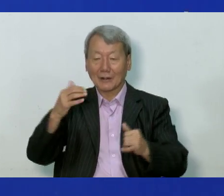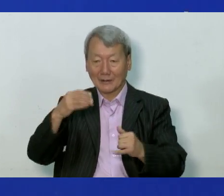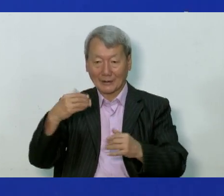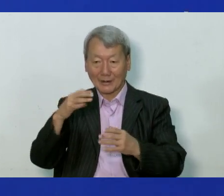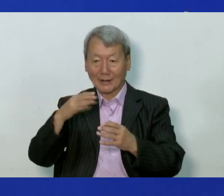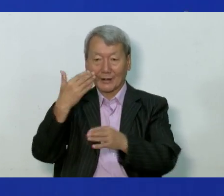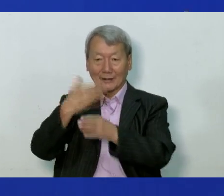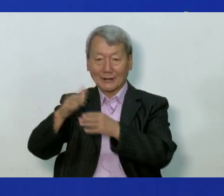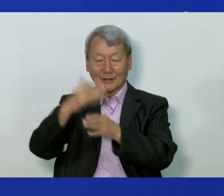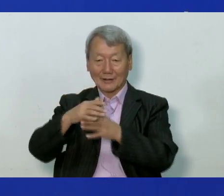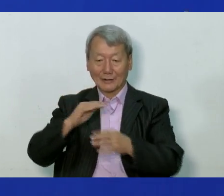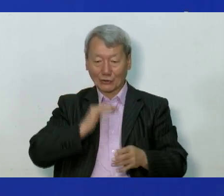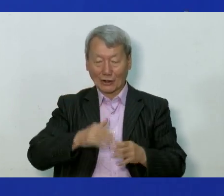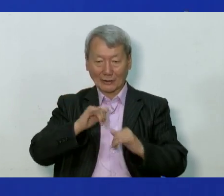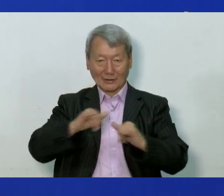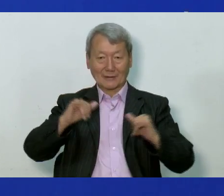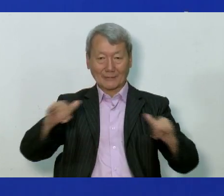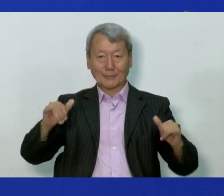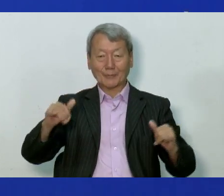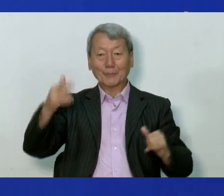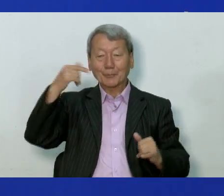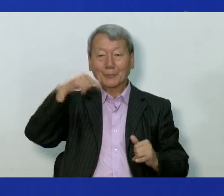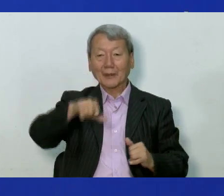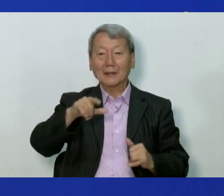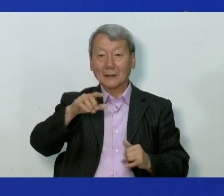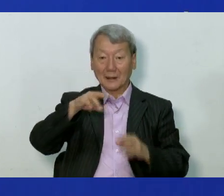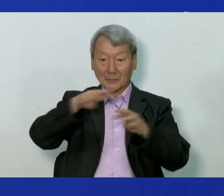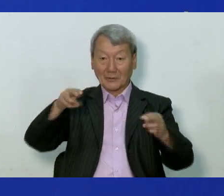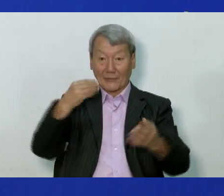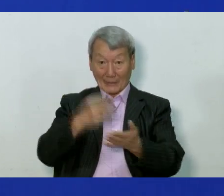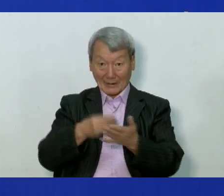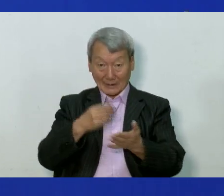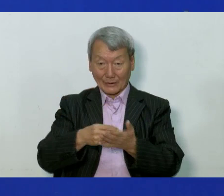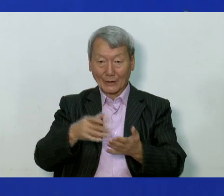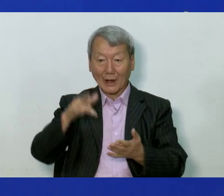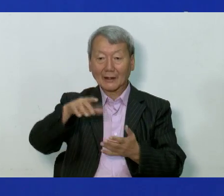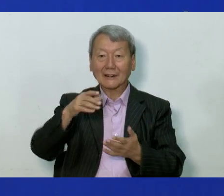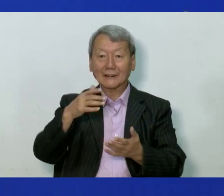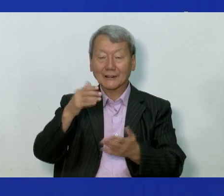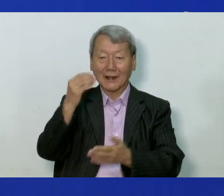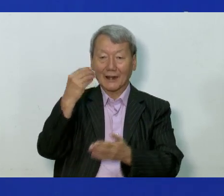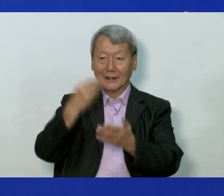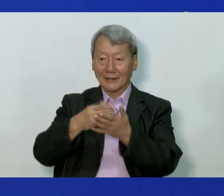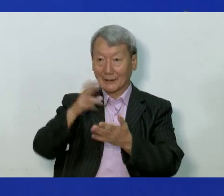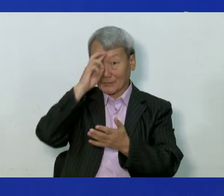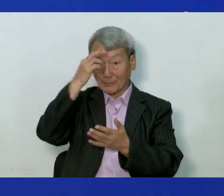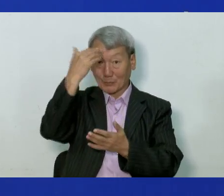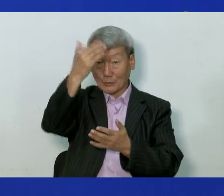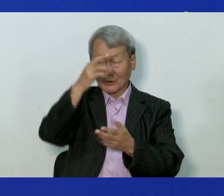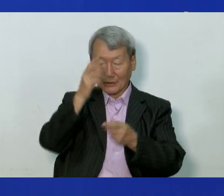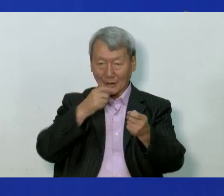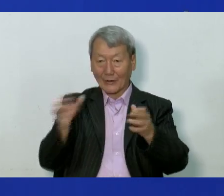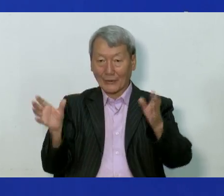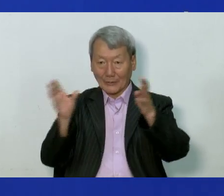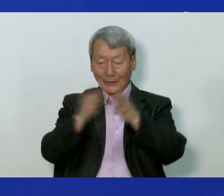кредитования частного сектора. Для этой цели Министерством финансов в качестве финансового агентства правительства